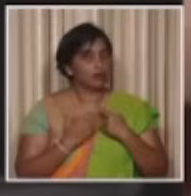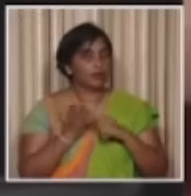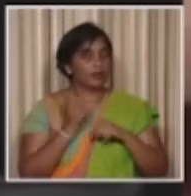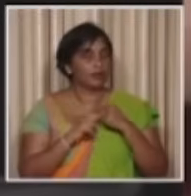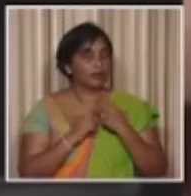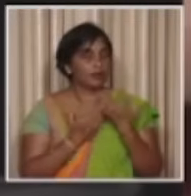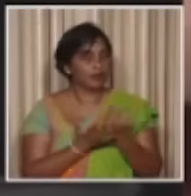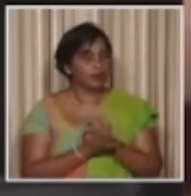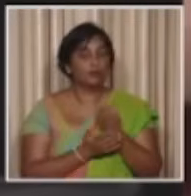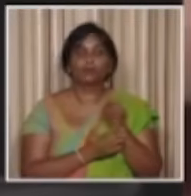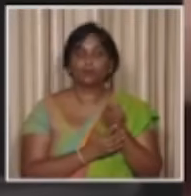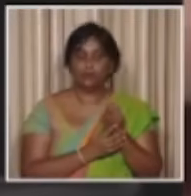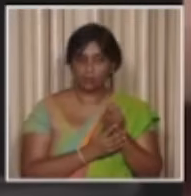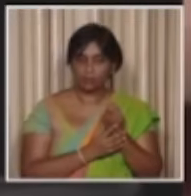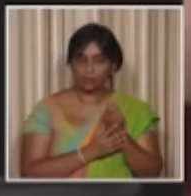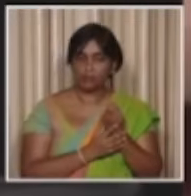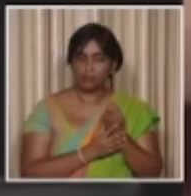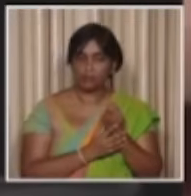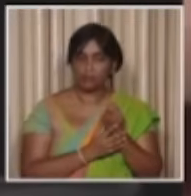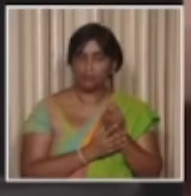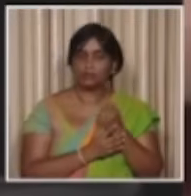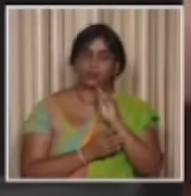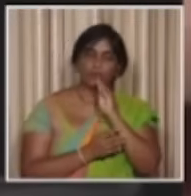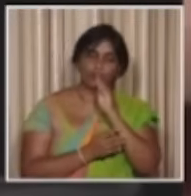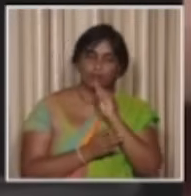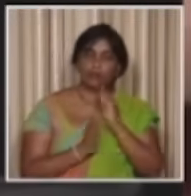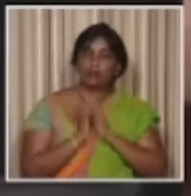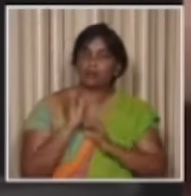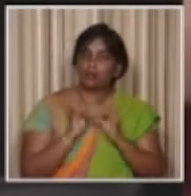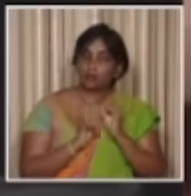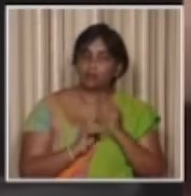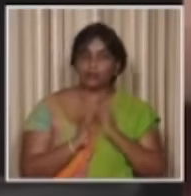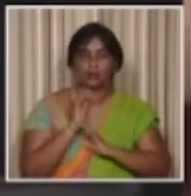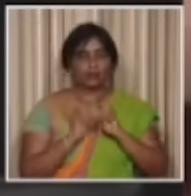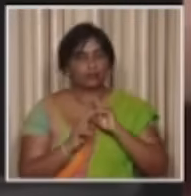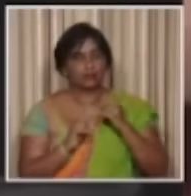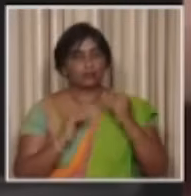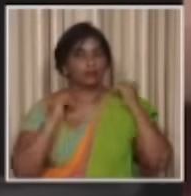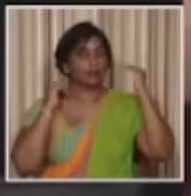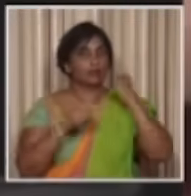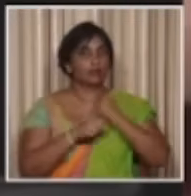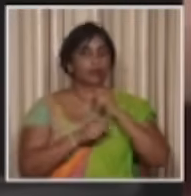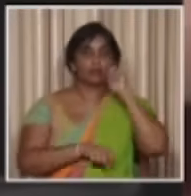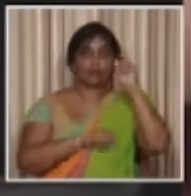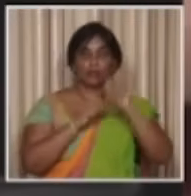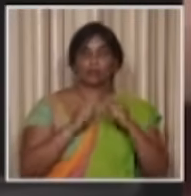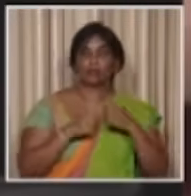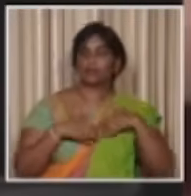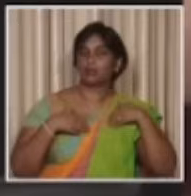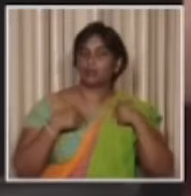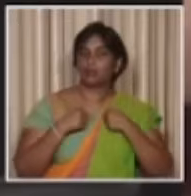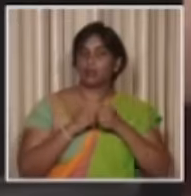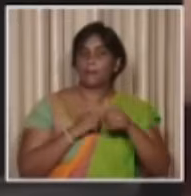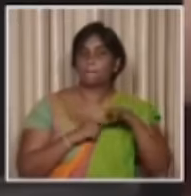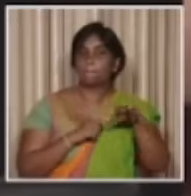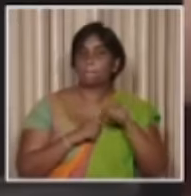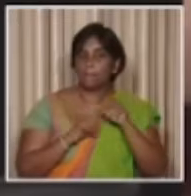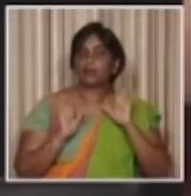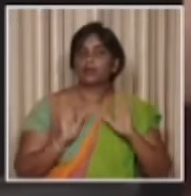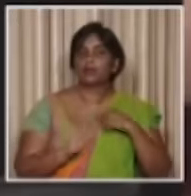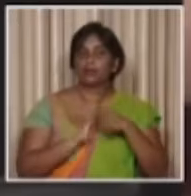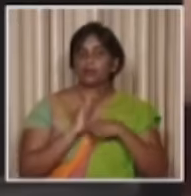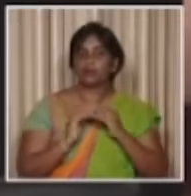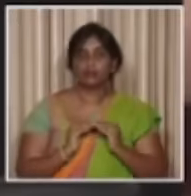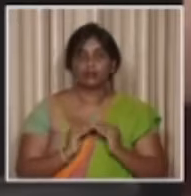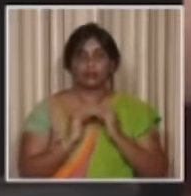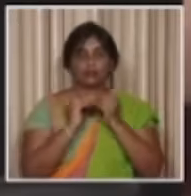වශයෙන් අය කරන මුදල් එක්කෝ මන්ත්‍රීවරු ඇමතිවරු නැත්නම් ඉතල රාජ්‍ය නිලධාරීන්ගේ සුඛ විවරණයට පාවිච්චි වෙනවා මිසක් රටේ